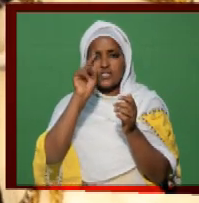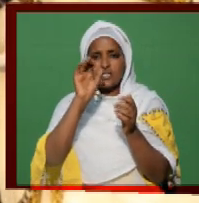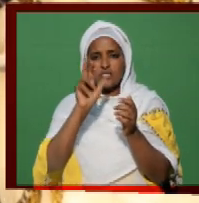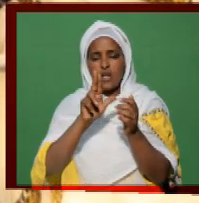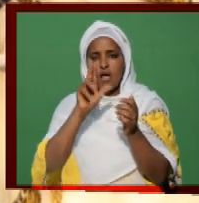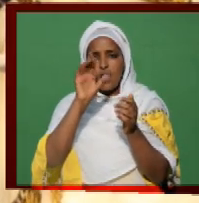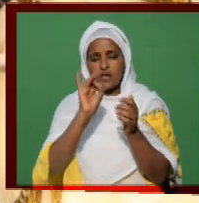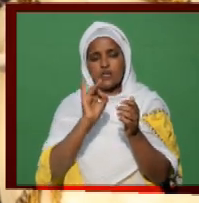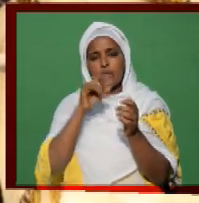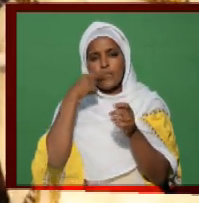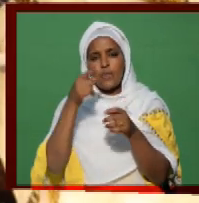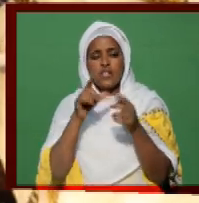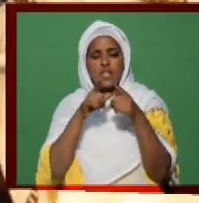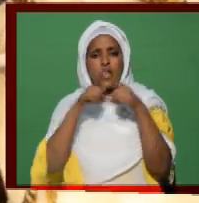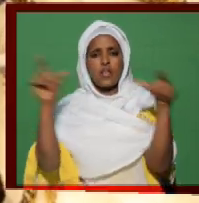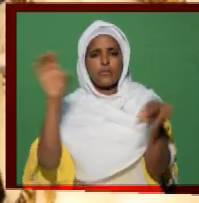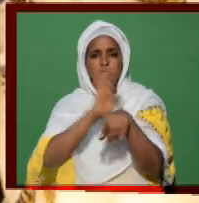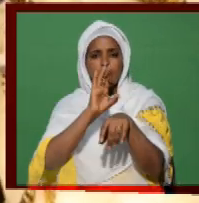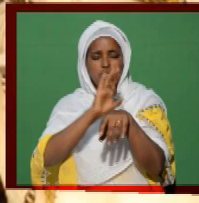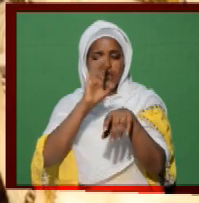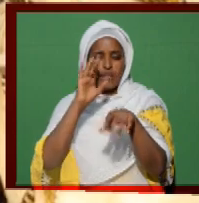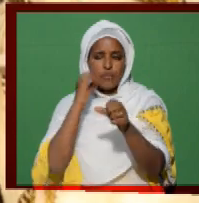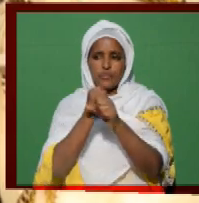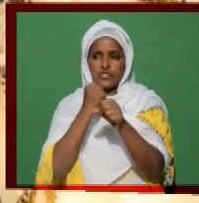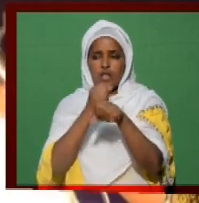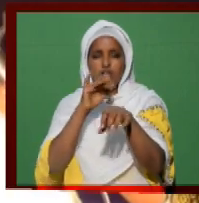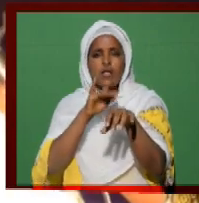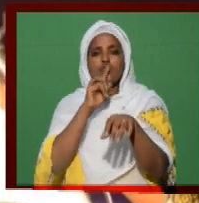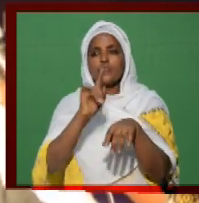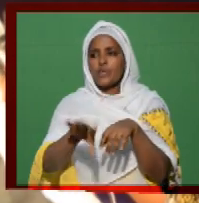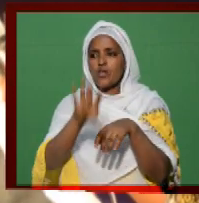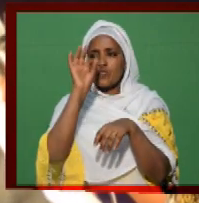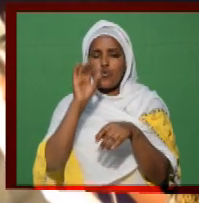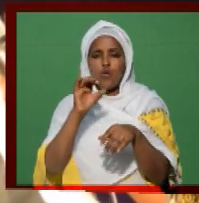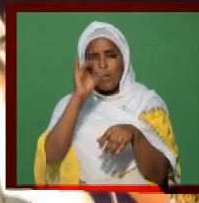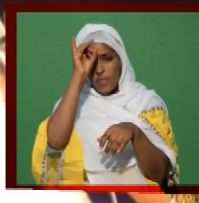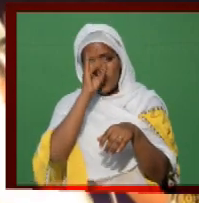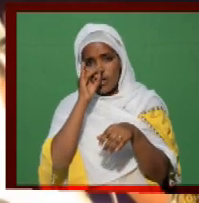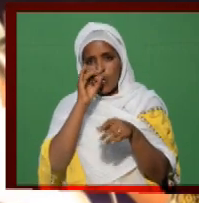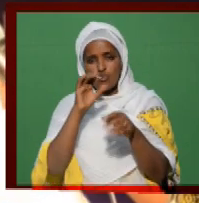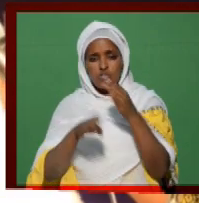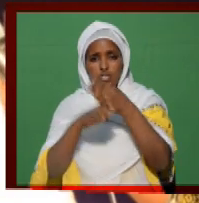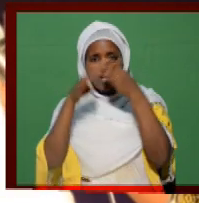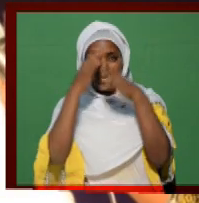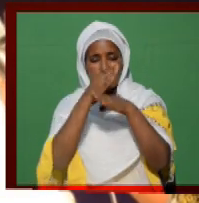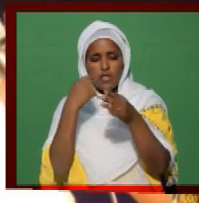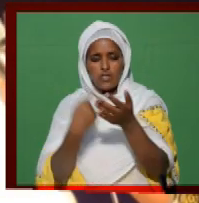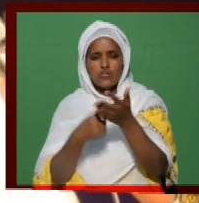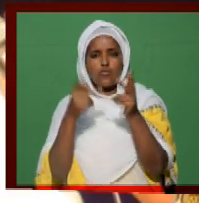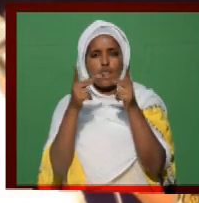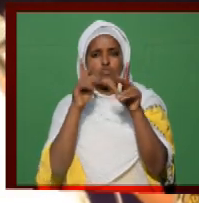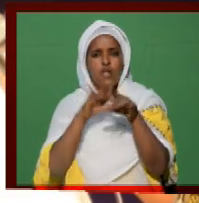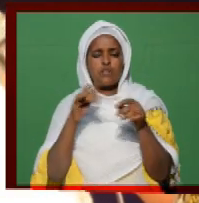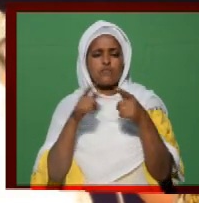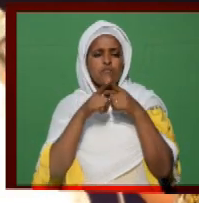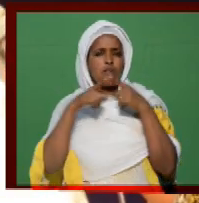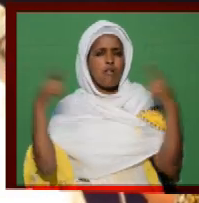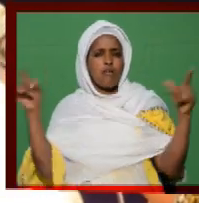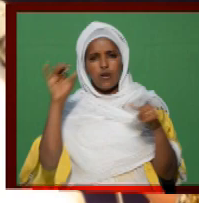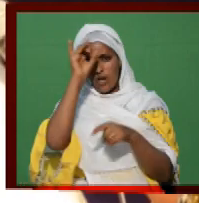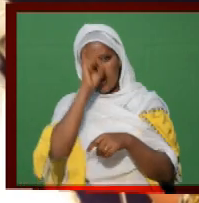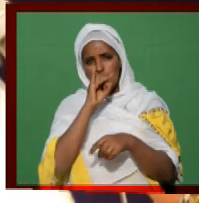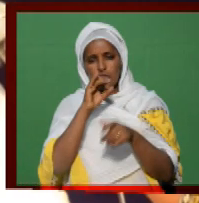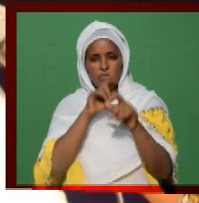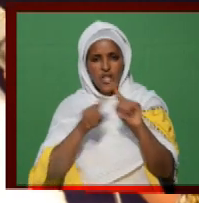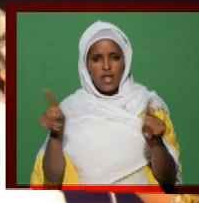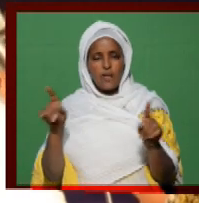የሚባል ትልቅ ቤተክርስቲያን በመስራት ላይ ነው የሚገኘው። በሊቃውንት ደረጃም እዚህ ቦታ ላይ እጅግ በጣም